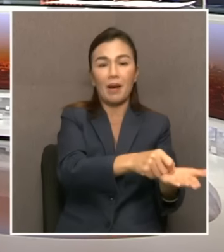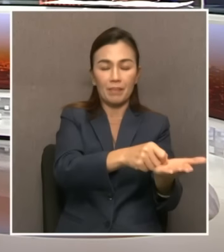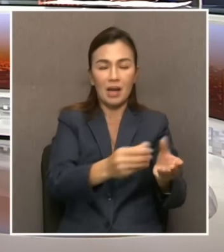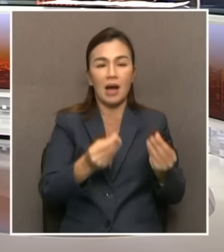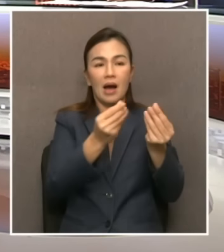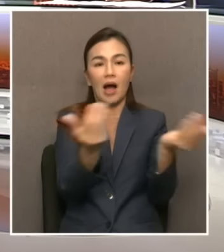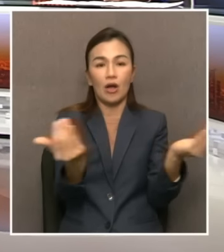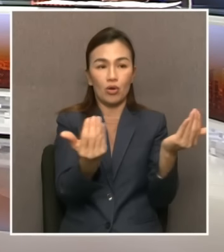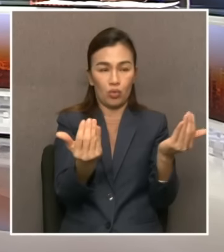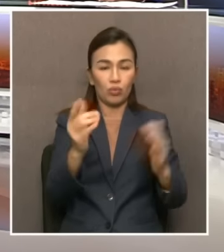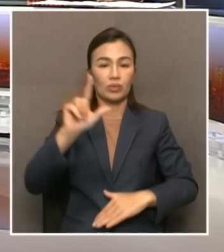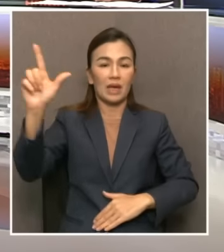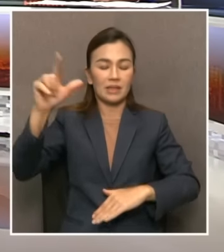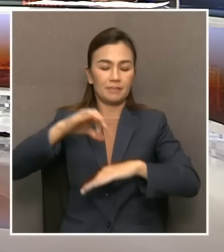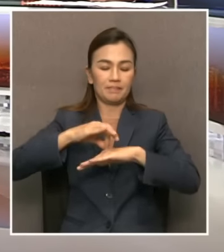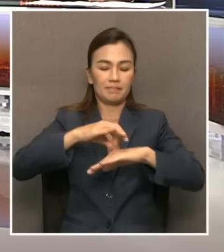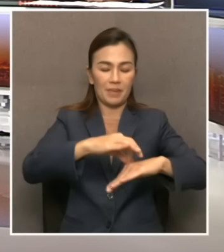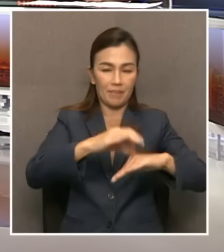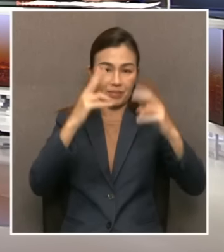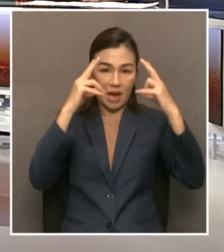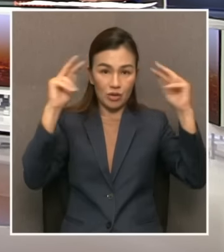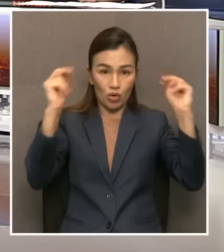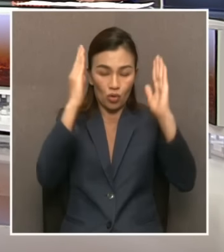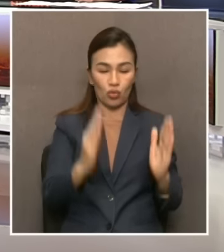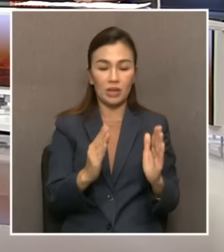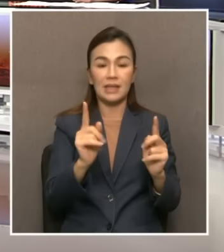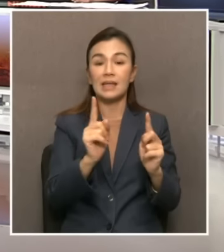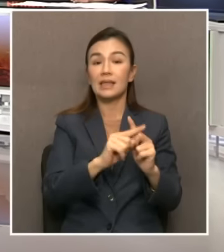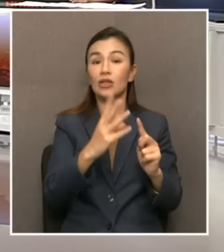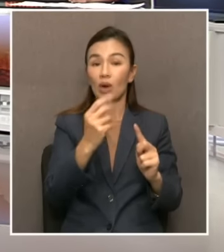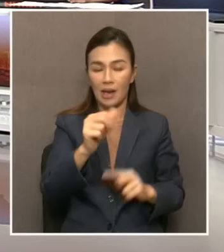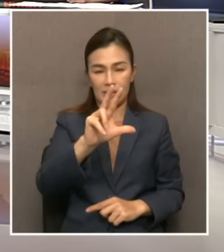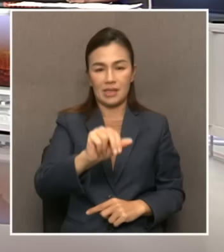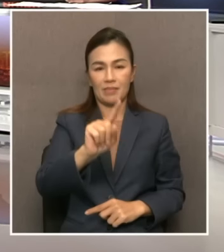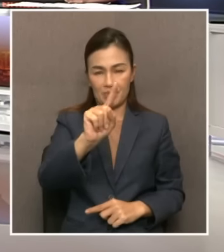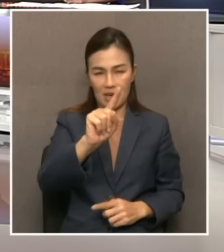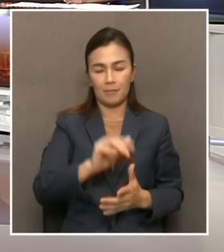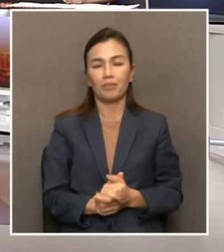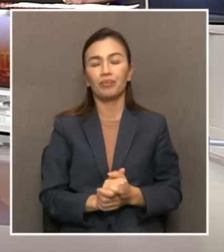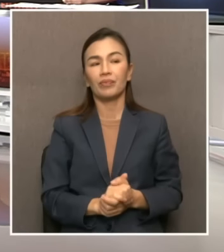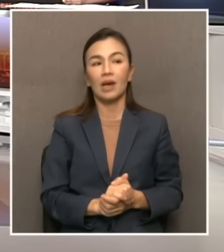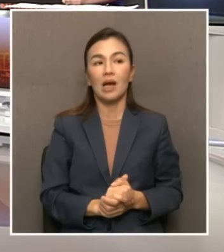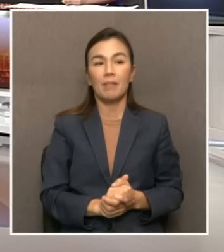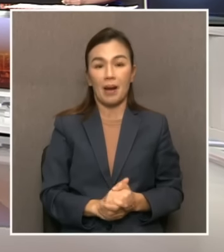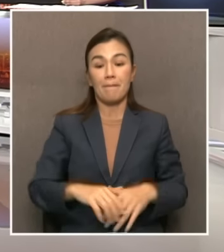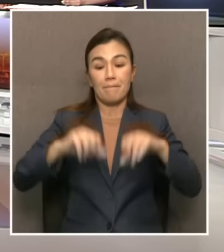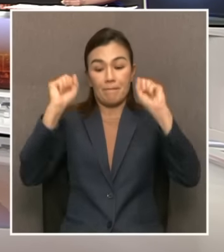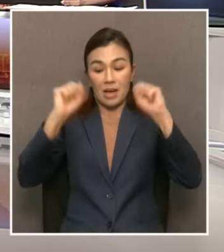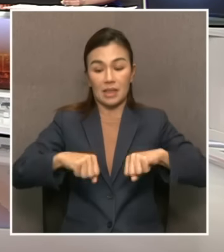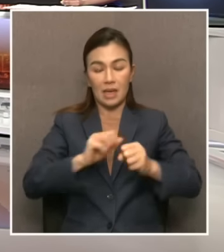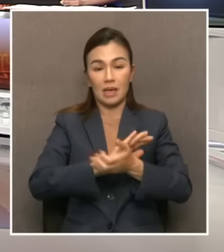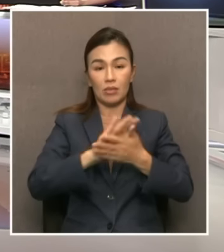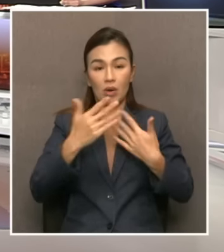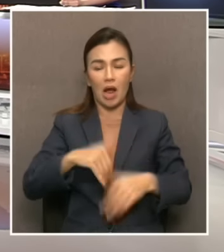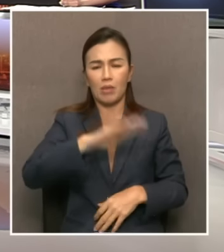ดำรงตำแหน่งนายกรัฐมนตรีคนที่31ของประเทศไทยค่ะทั้งนี้นะคะมติของสภาที่ออกมานั้นก็ถือเป็นการสร้างประวัติศาสตร์หน้า